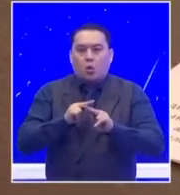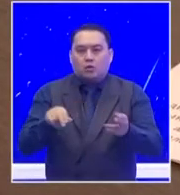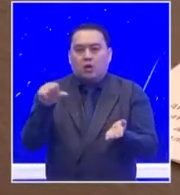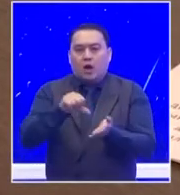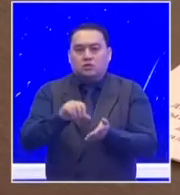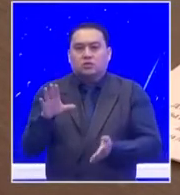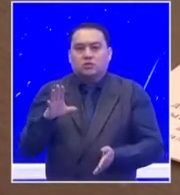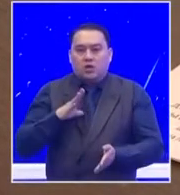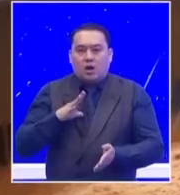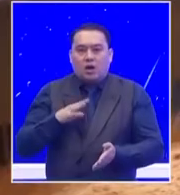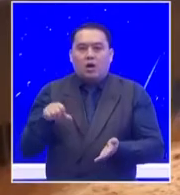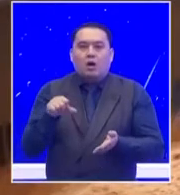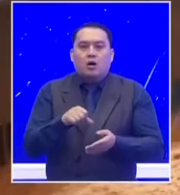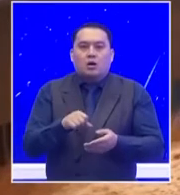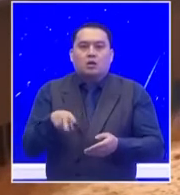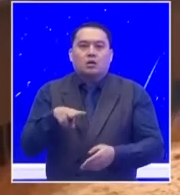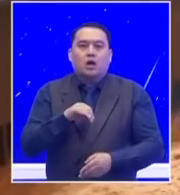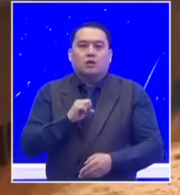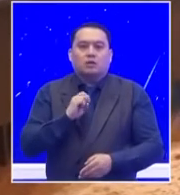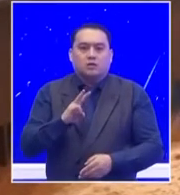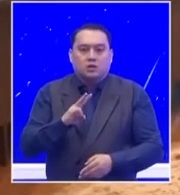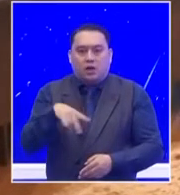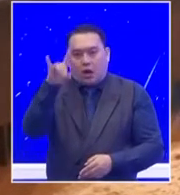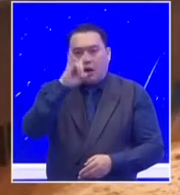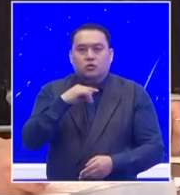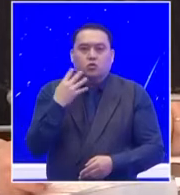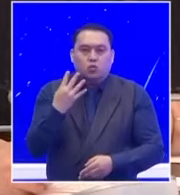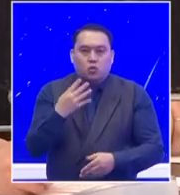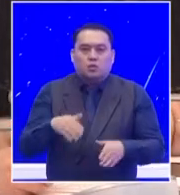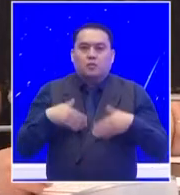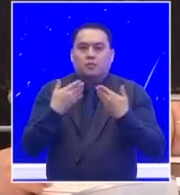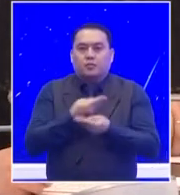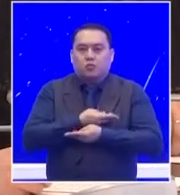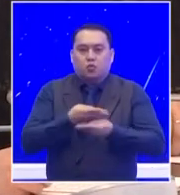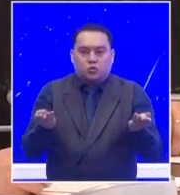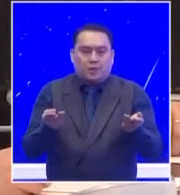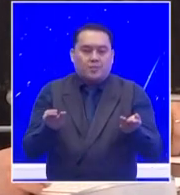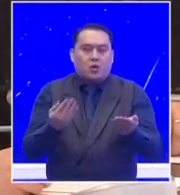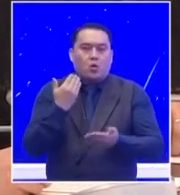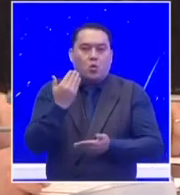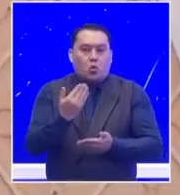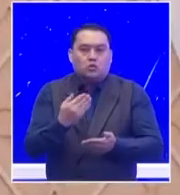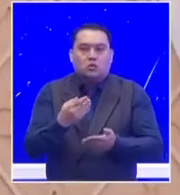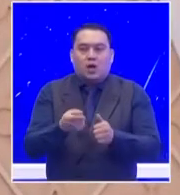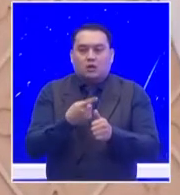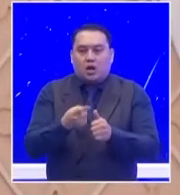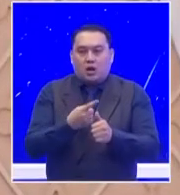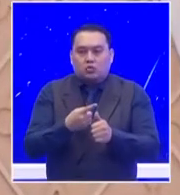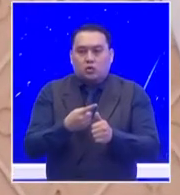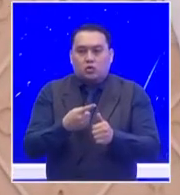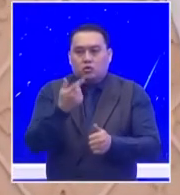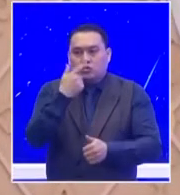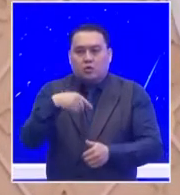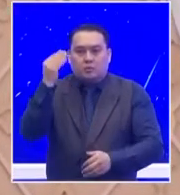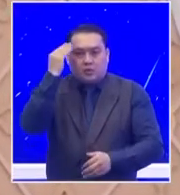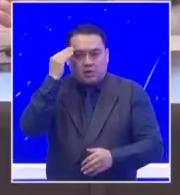қатысты. Аясында қатысушыларға латын негізді қазақ әліпбиінің 4 нұсқасы таратылып берілді. Олар осы аталған нұсқалар бойынша өз